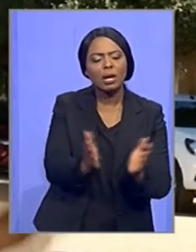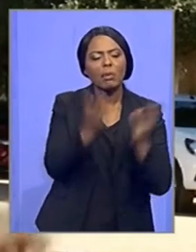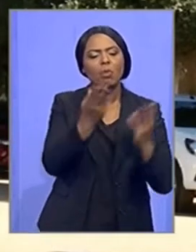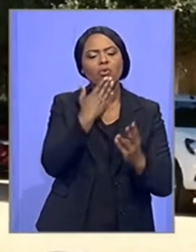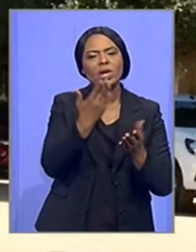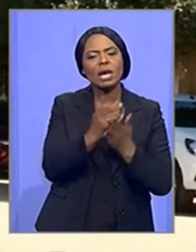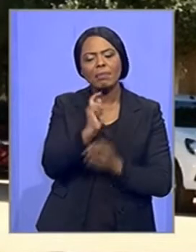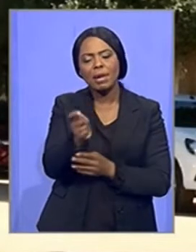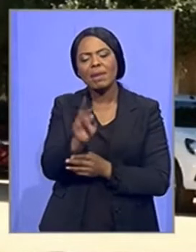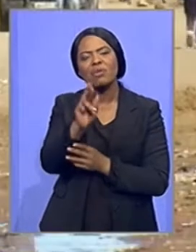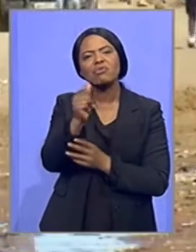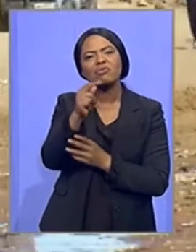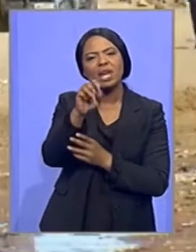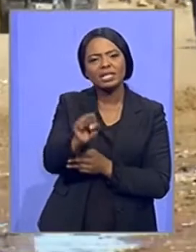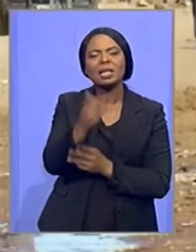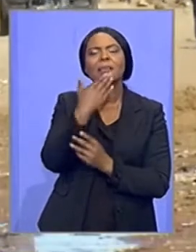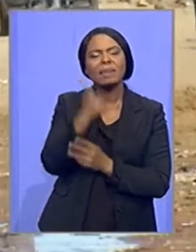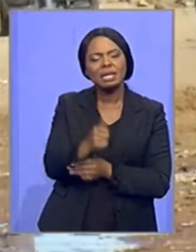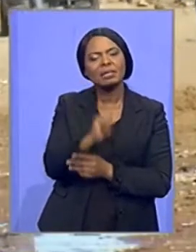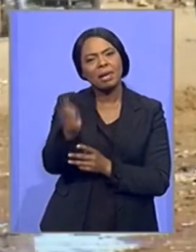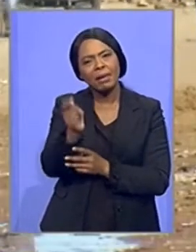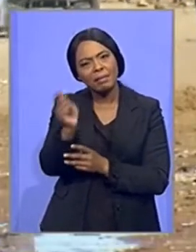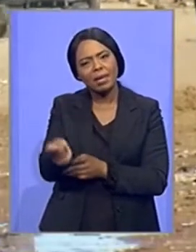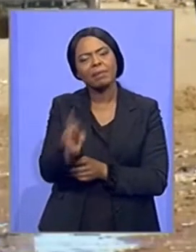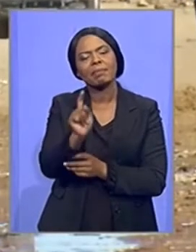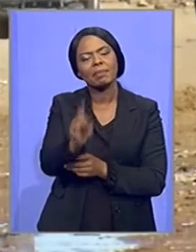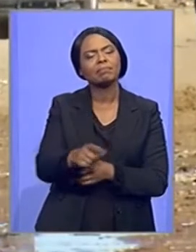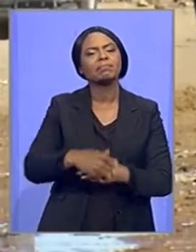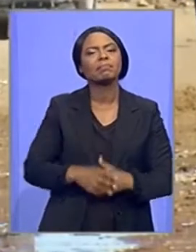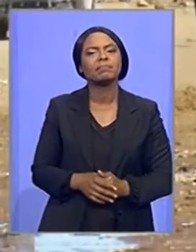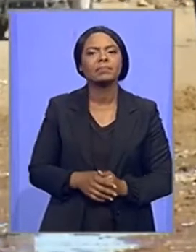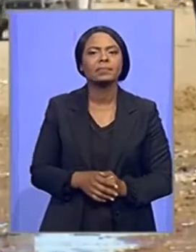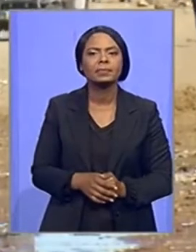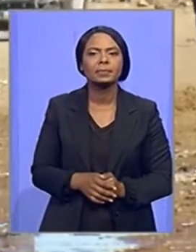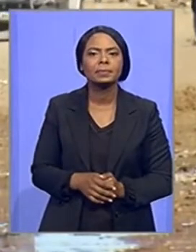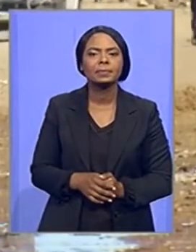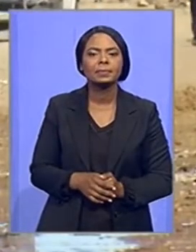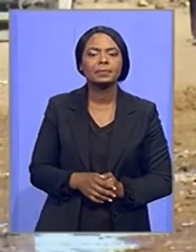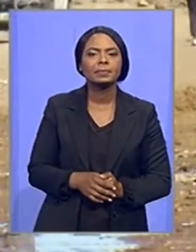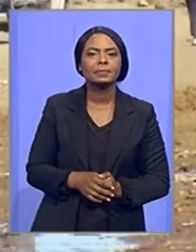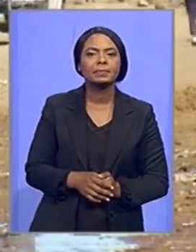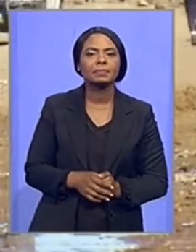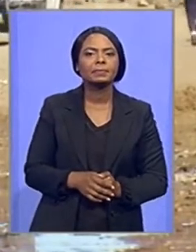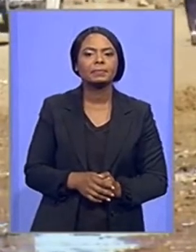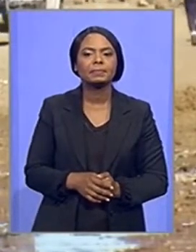ditirelo ba di patale. Patrick Dintwa, SABC News, Bloemhof.